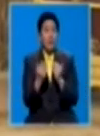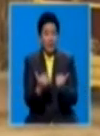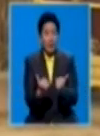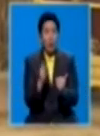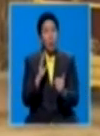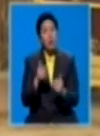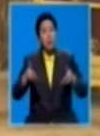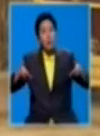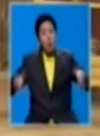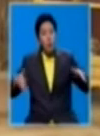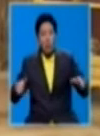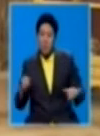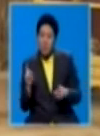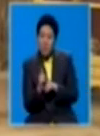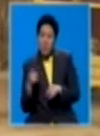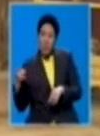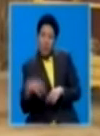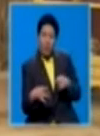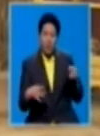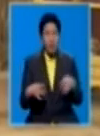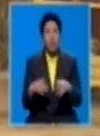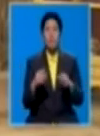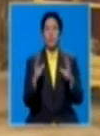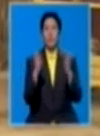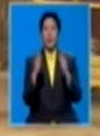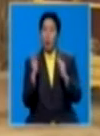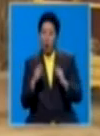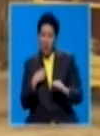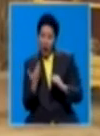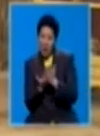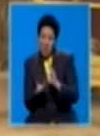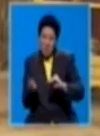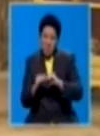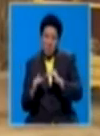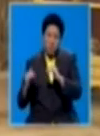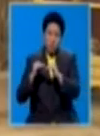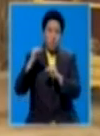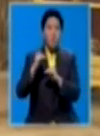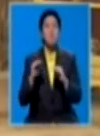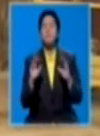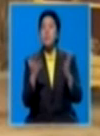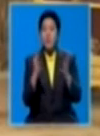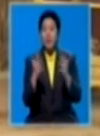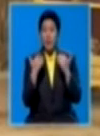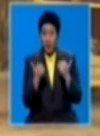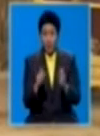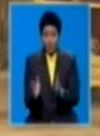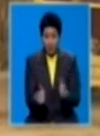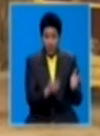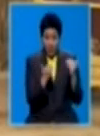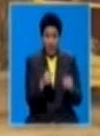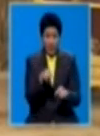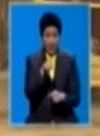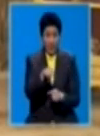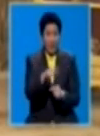จะมาทำร้ายหรือเอาเปรียบเราได้อีกต่อไปนอกจากข้าวแล้วก็ยังมีผลผลิตอื่นๆเช่นชาใบข้าวปัจจุบันทางฟาร์มกำ